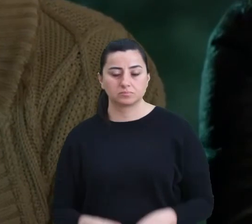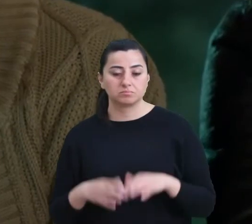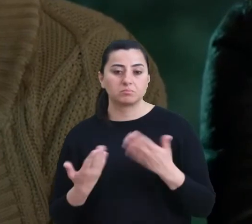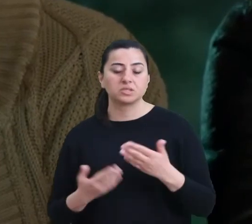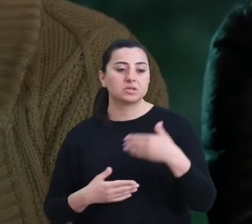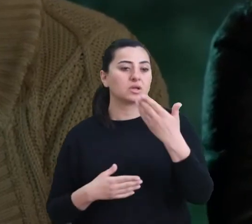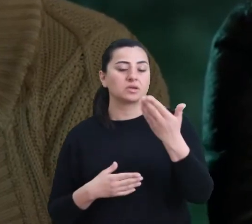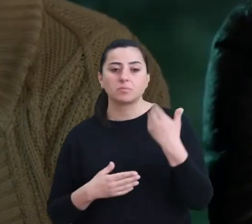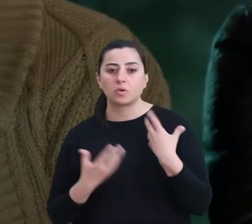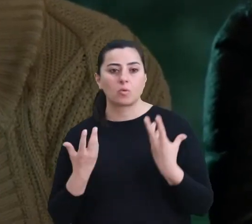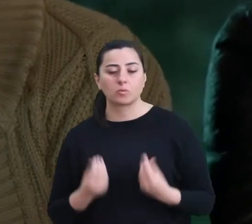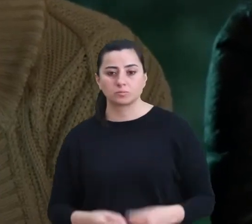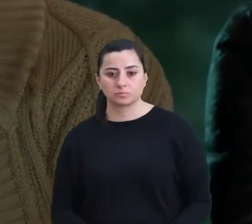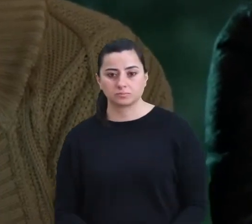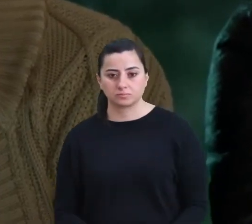Başka yerlerde olacaktım.